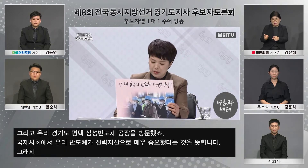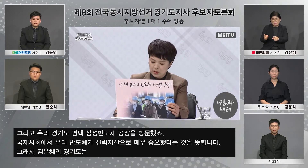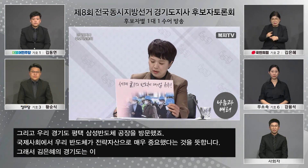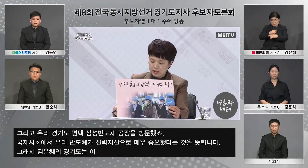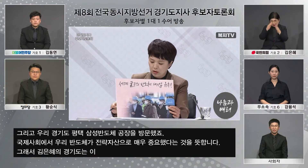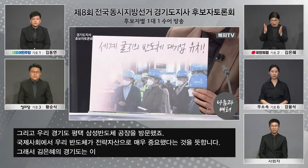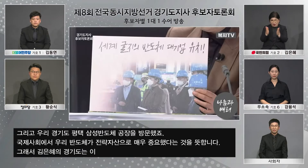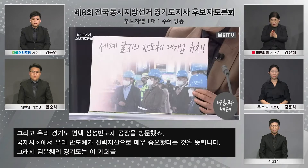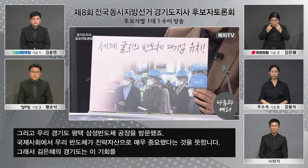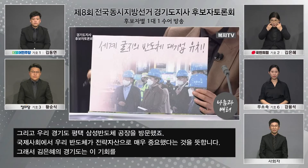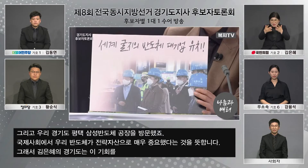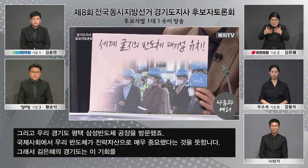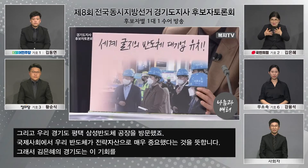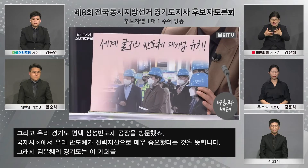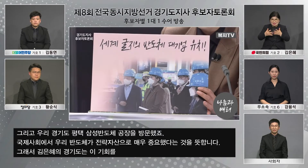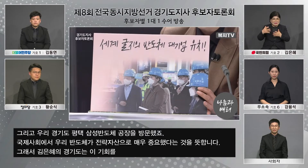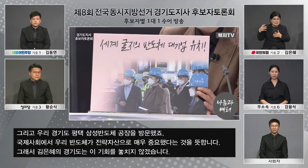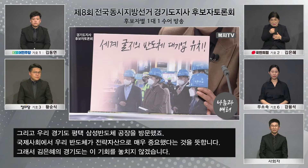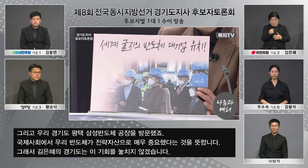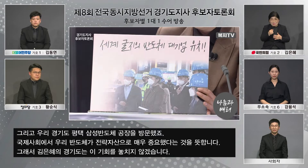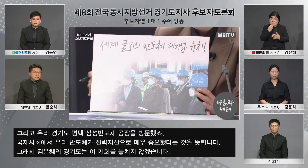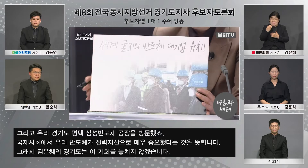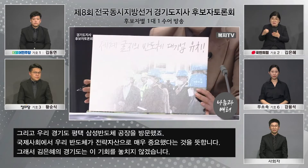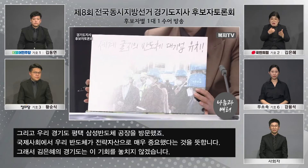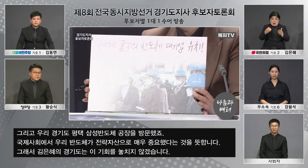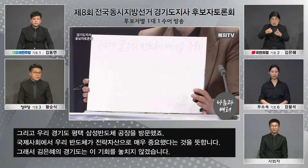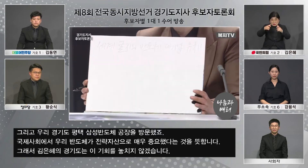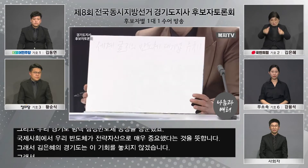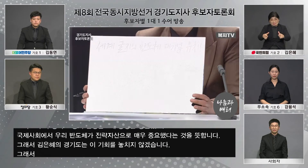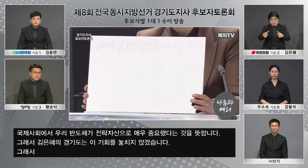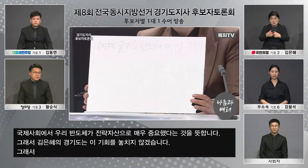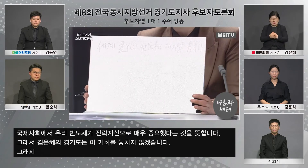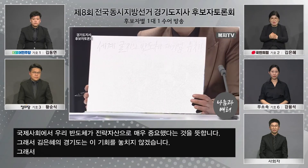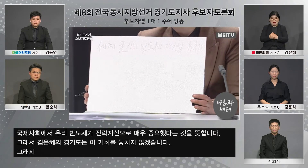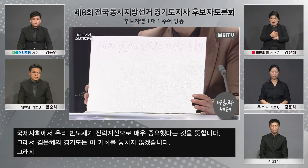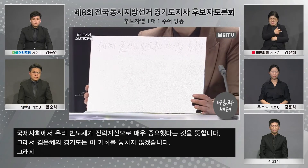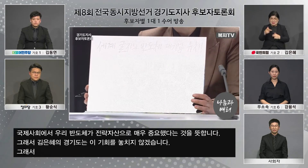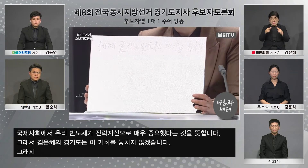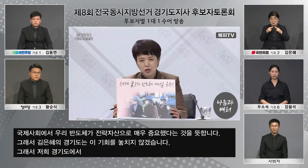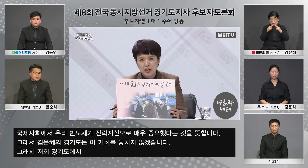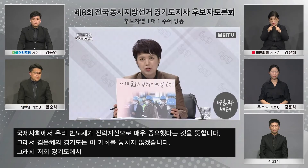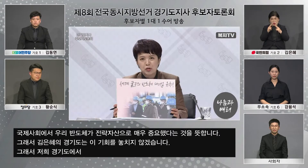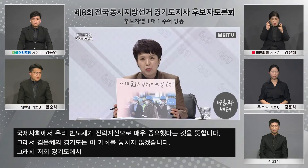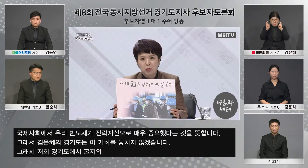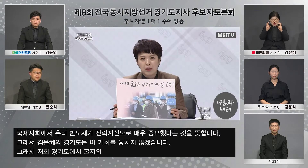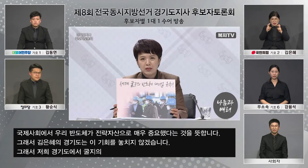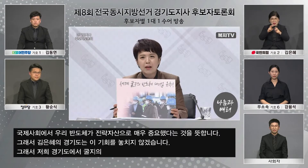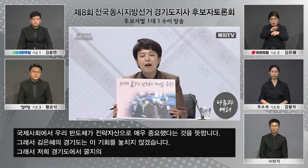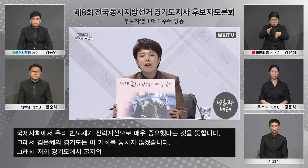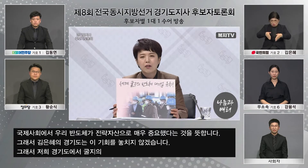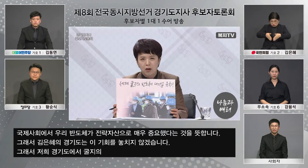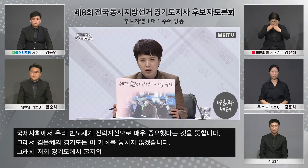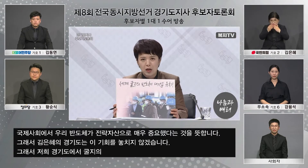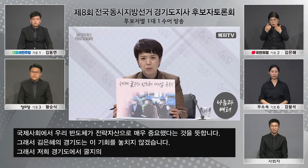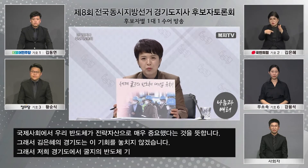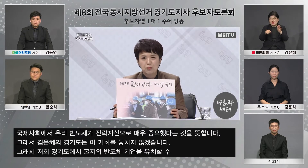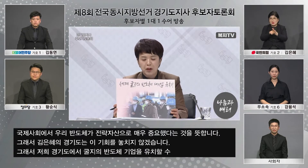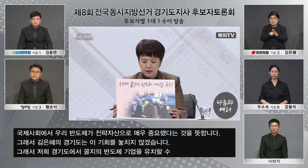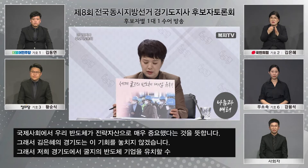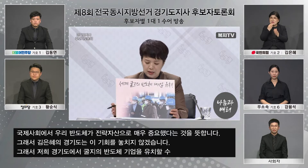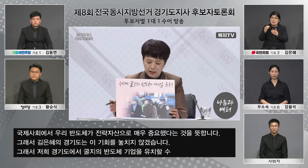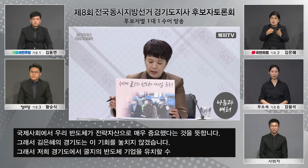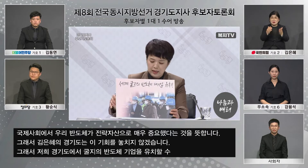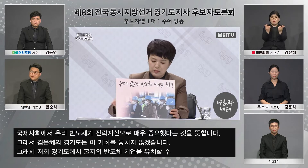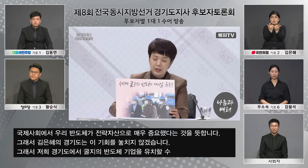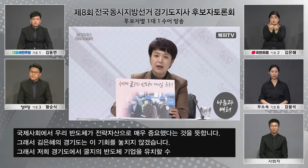않겠습니다. 그래서 저희 경기도에서 굴지의 반도체 기업을 유치할 수 있도록 제가 경기